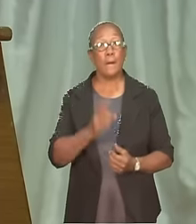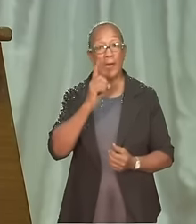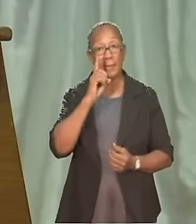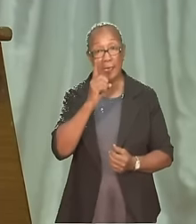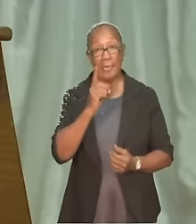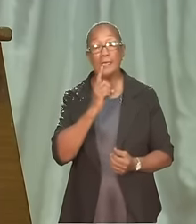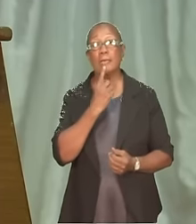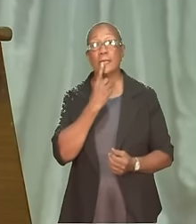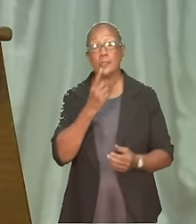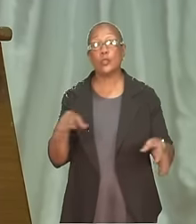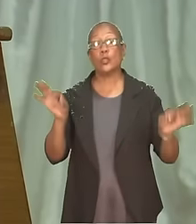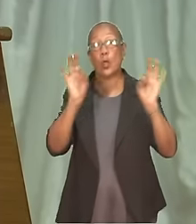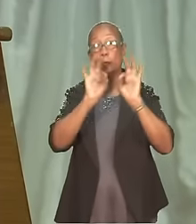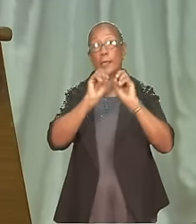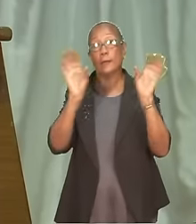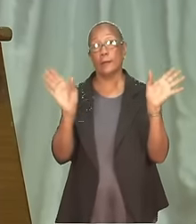duidelijk.